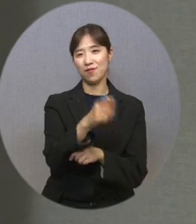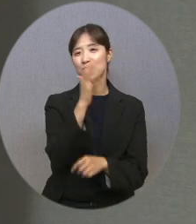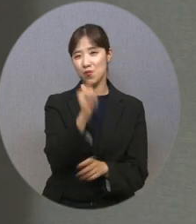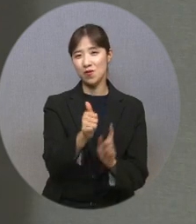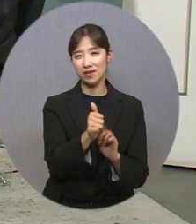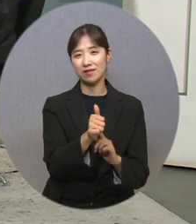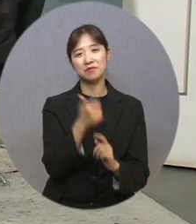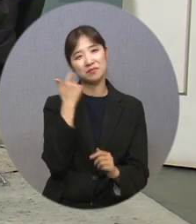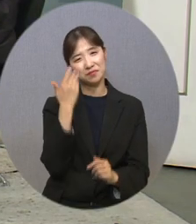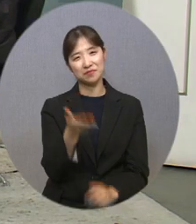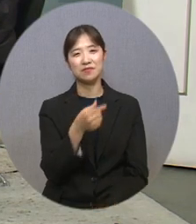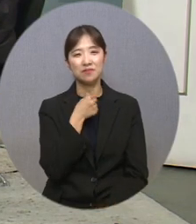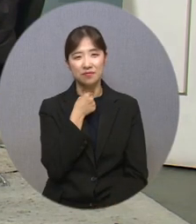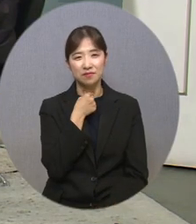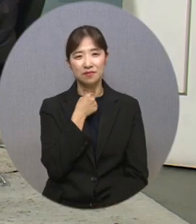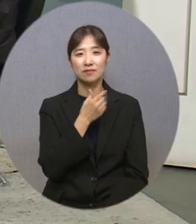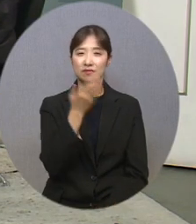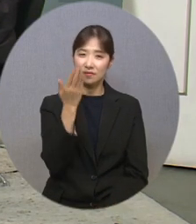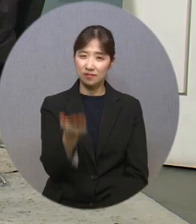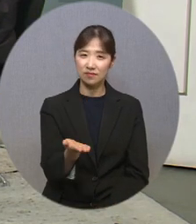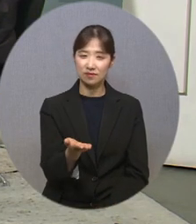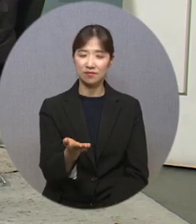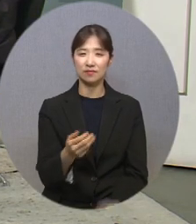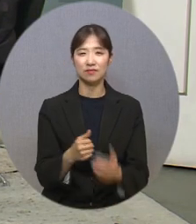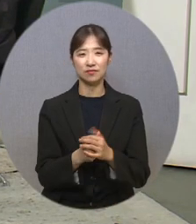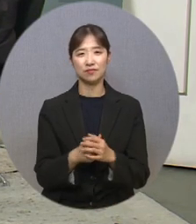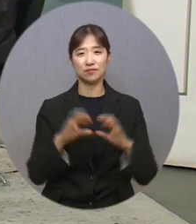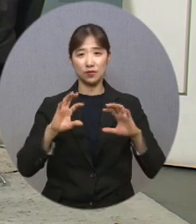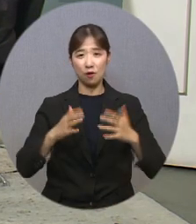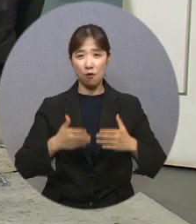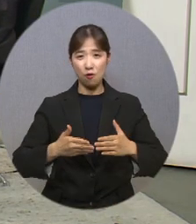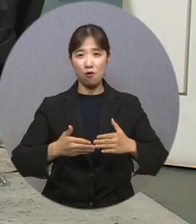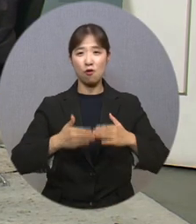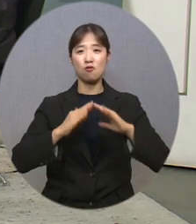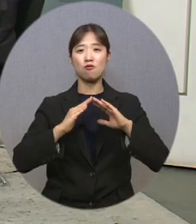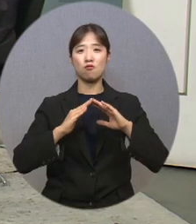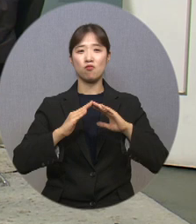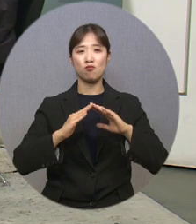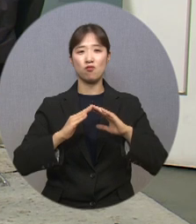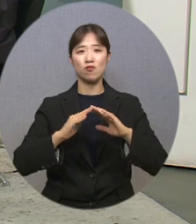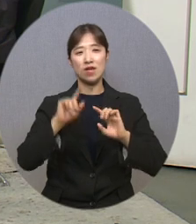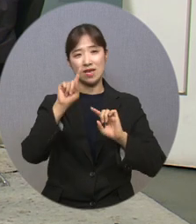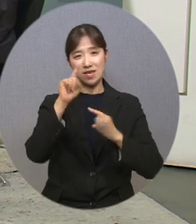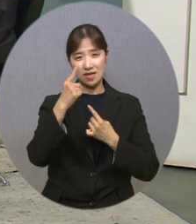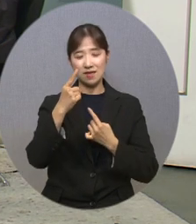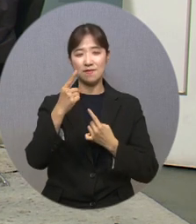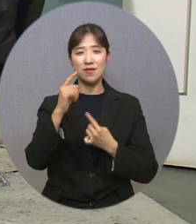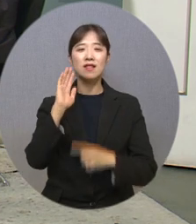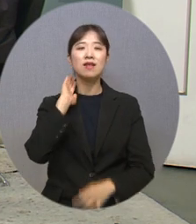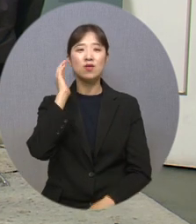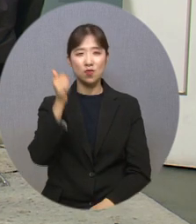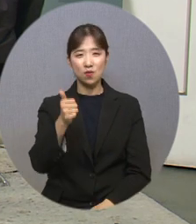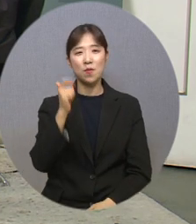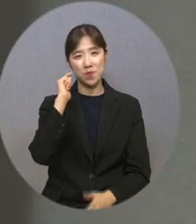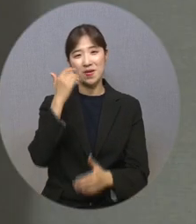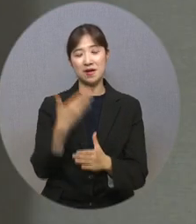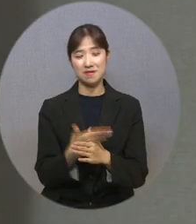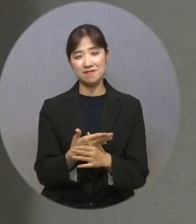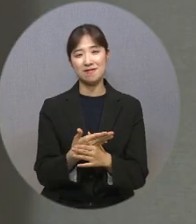네. 문무일 사무총장은 건국 이승만 대통령 박사